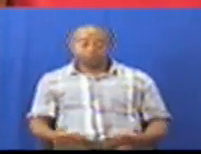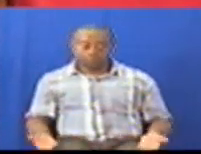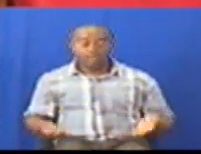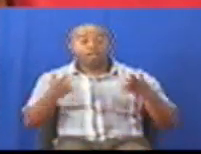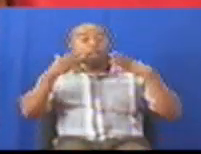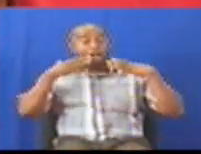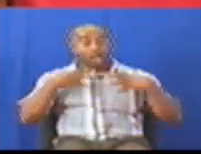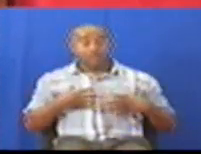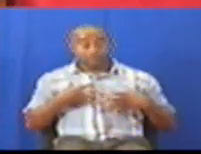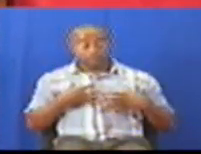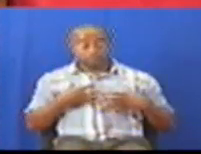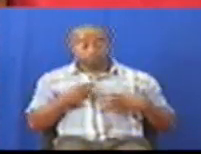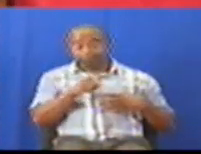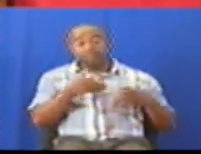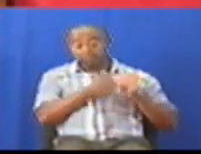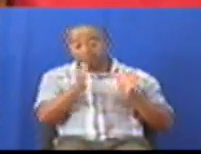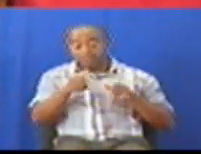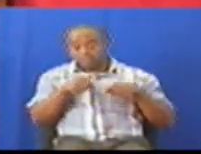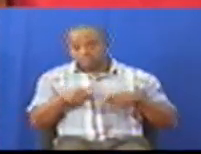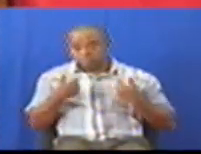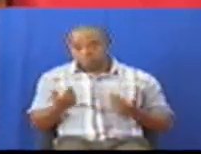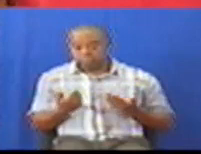ameichochea sana, mpaka leo zahanati